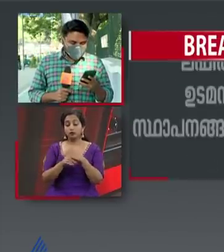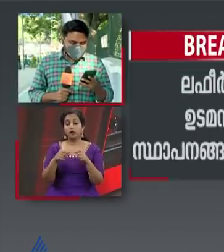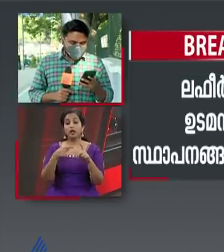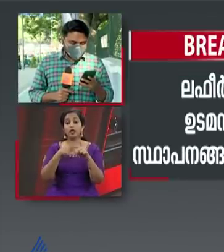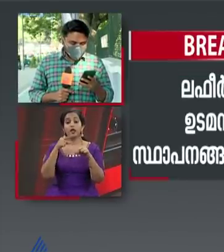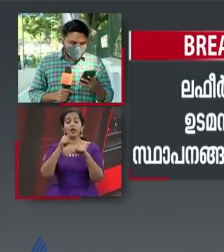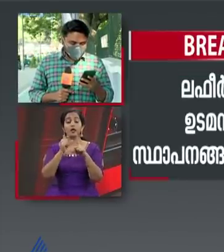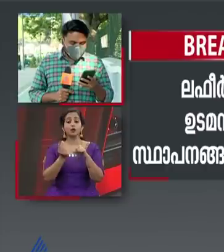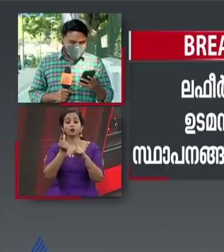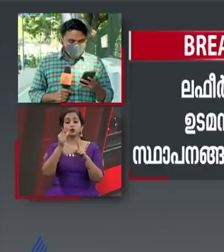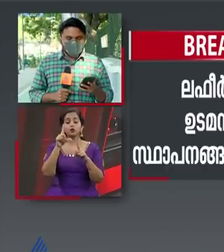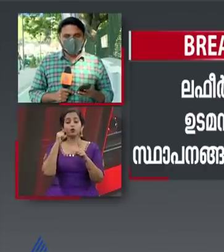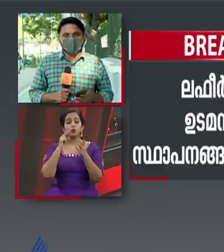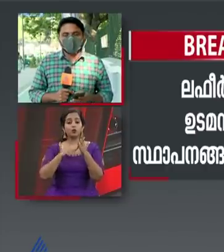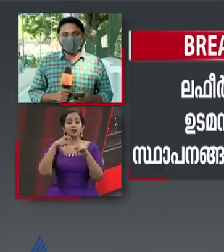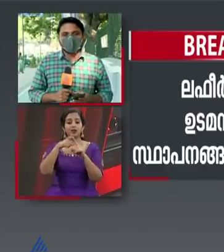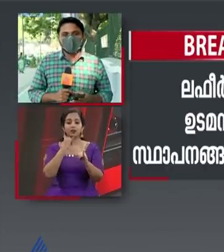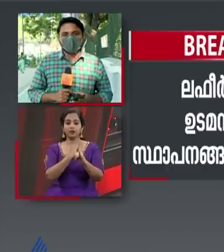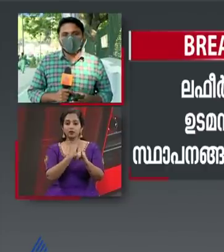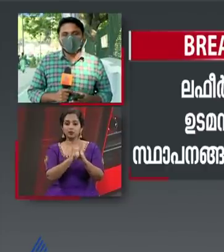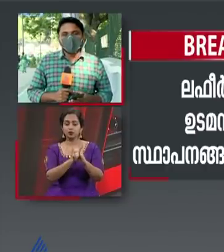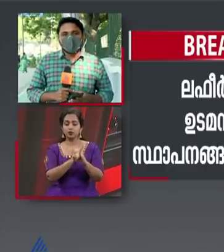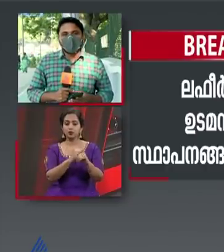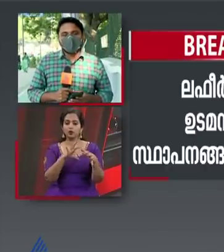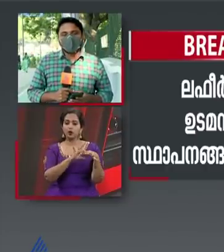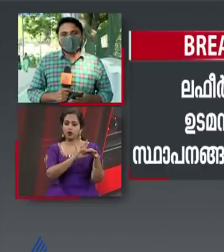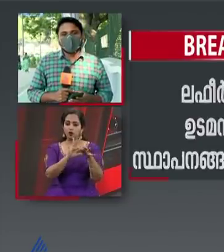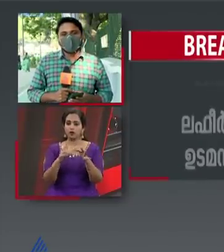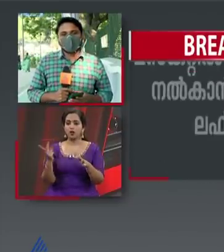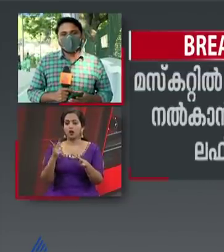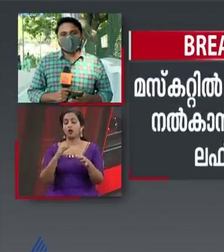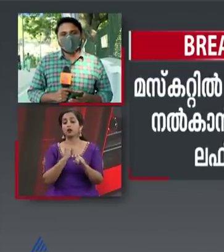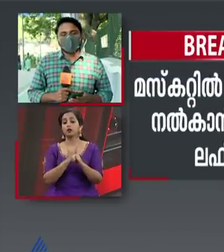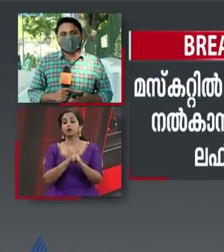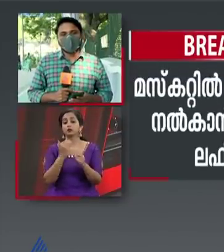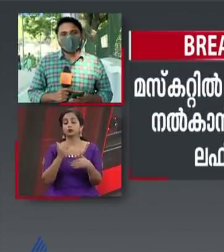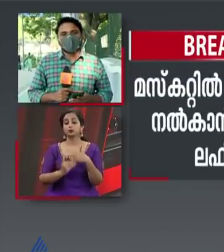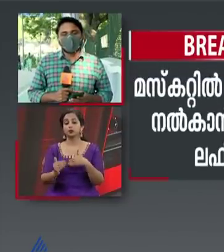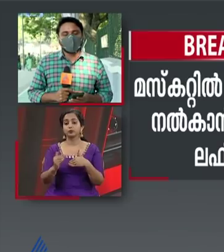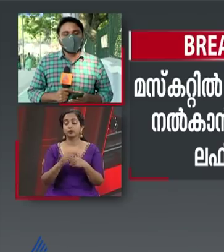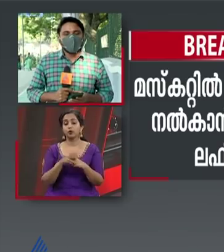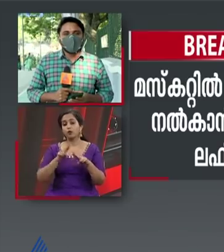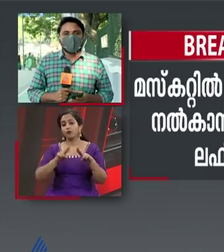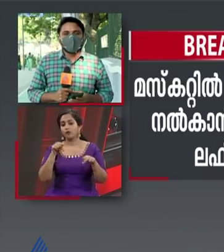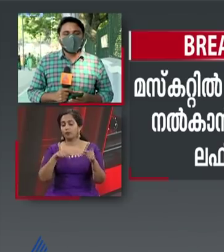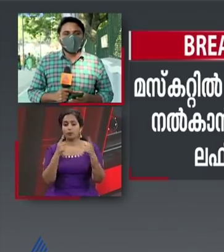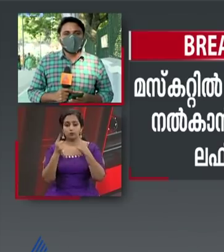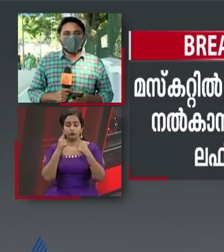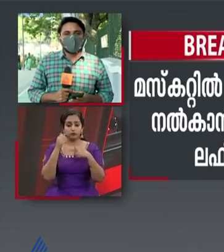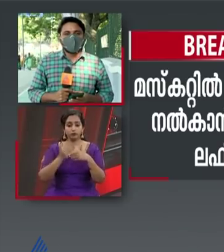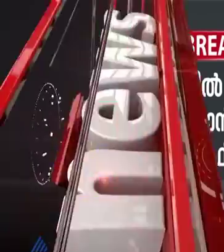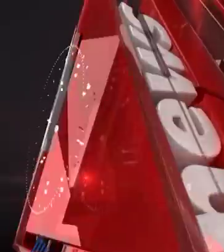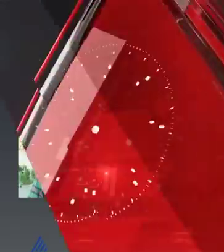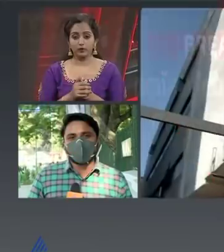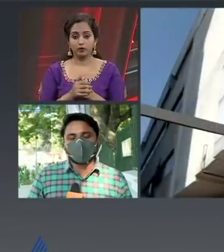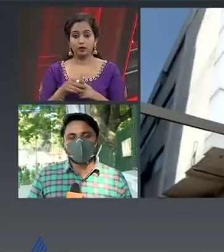കീഴിലുള്ള സ്ഥാപനങ്ങളാണ്. അത് ഏഷ്യൻ ഇൻസ്റ്റിറ്റ്യൂട്ട് ഓഫ് ഡിസൈൻ എന്നാണ് HILൽ ഒരു റെയ്ഡ് നടക്കുന്ന ഒരു സ്ഥാപനത്തിൻ്റെ പേര്. ഏതായാലും ഇത്